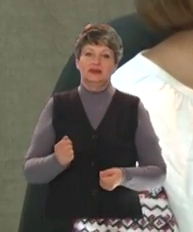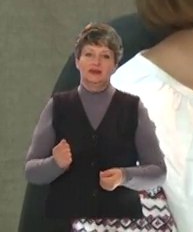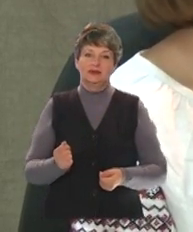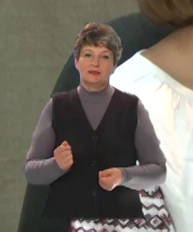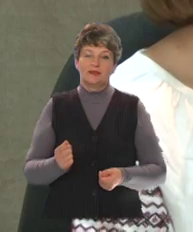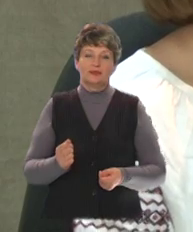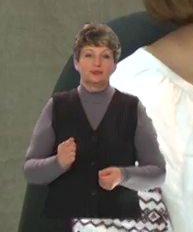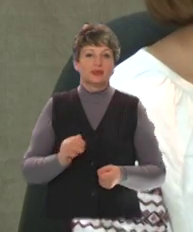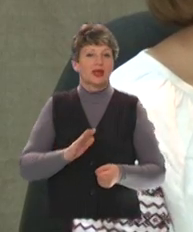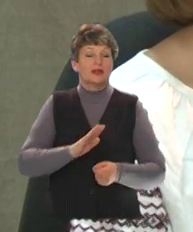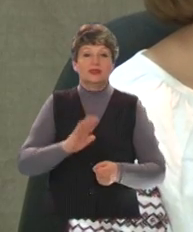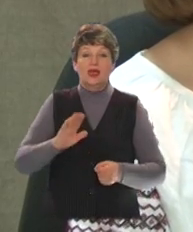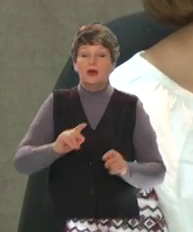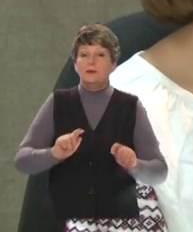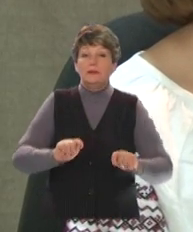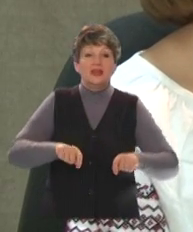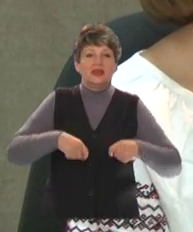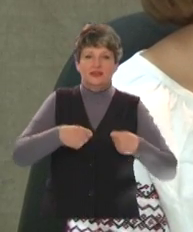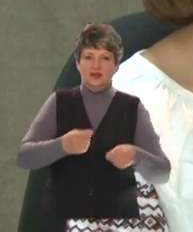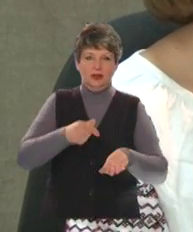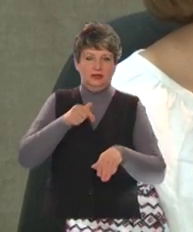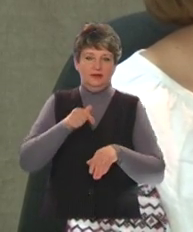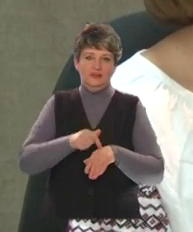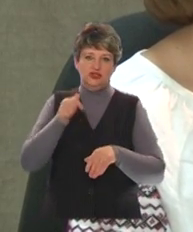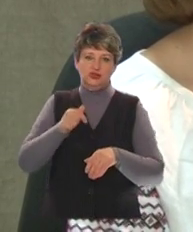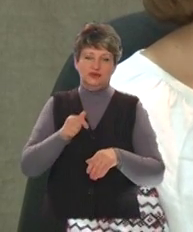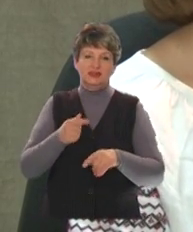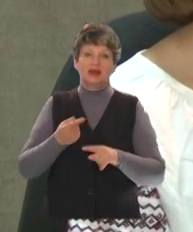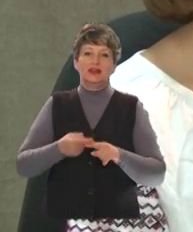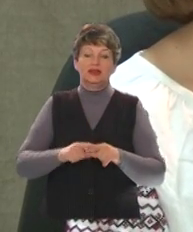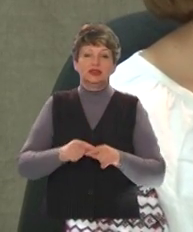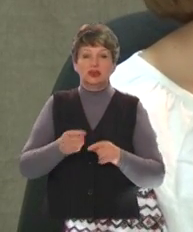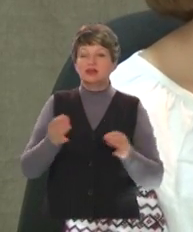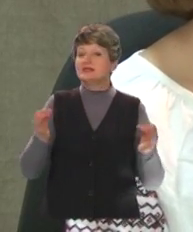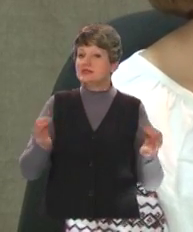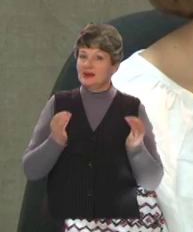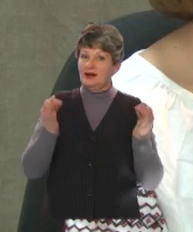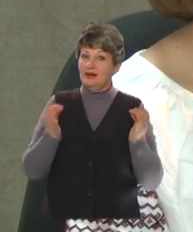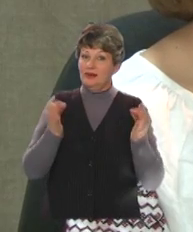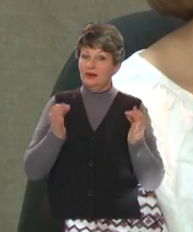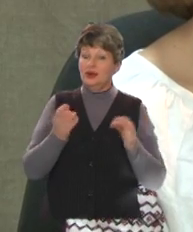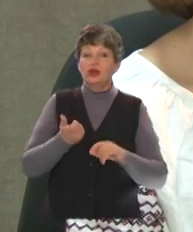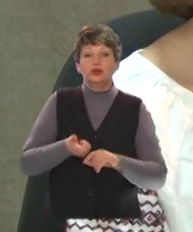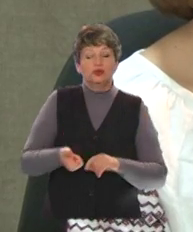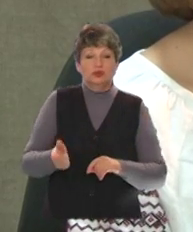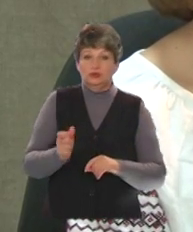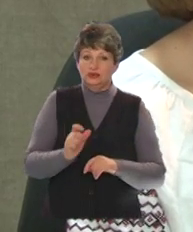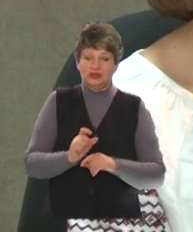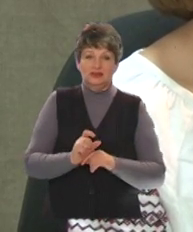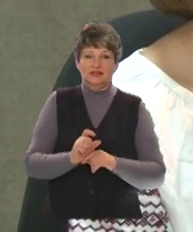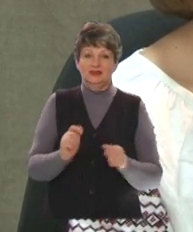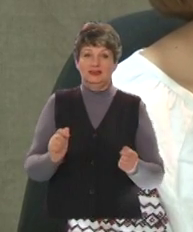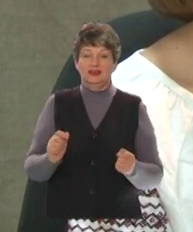сподобалось, не передаваю мій відчуття, і це дуже цікаво і дуже,